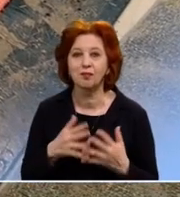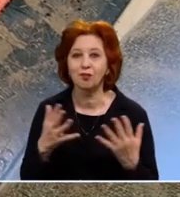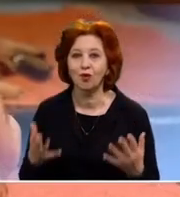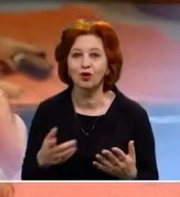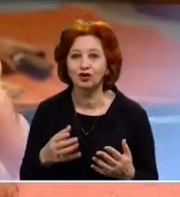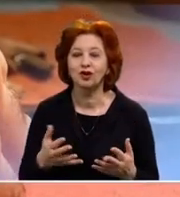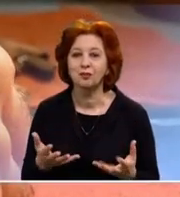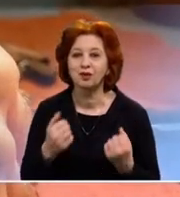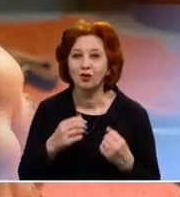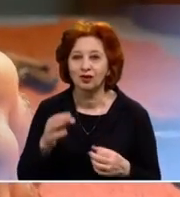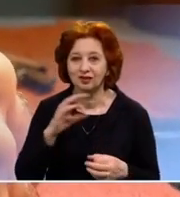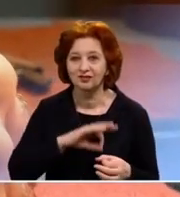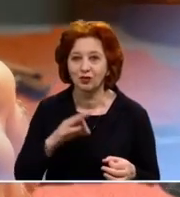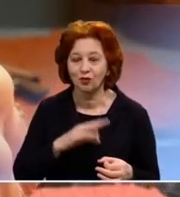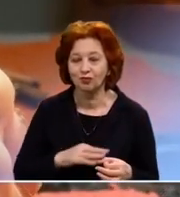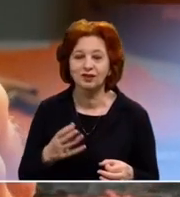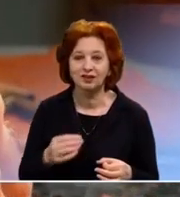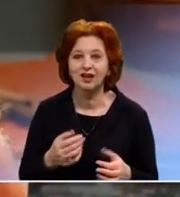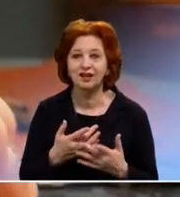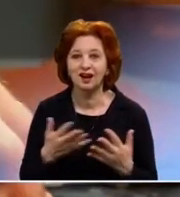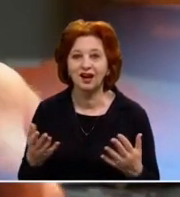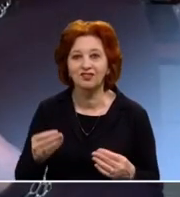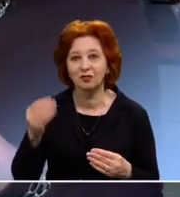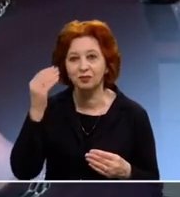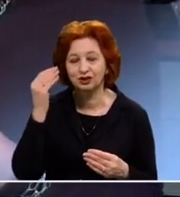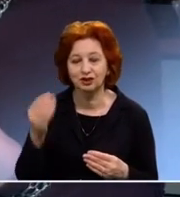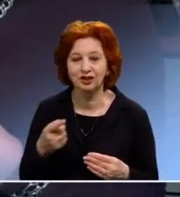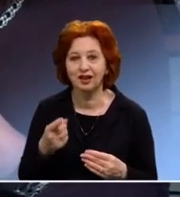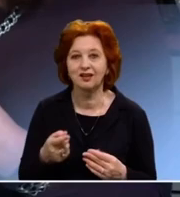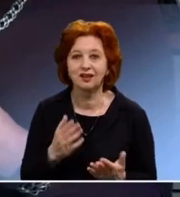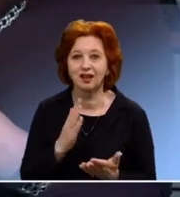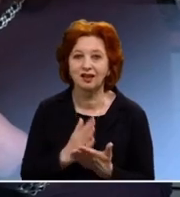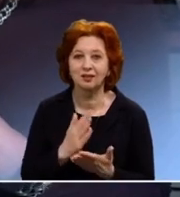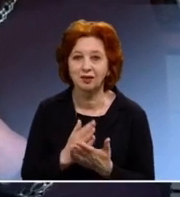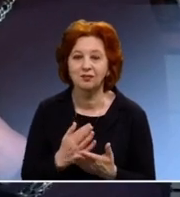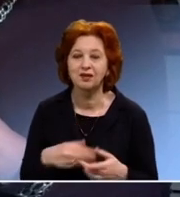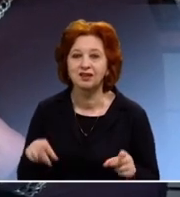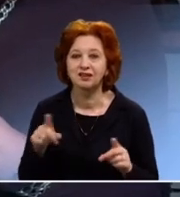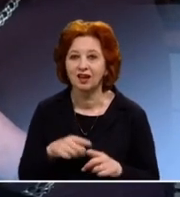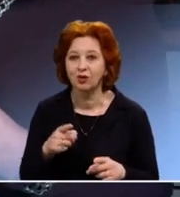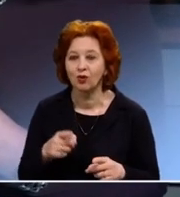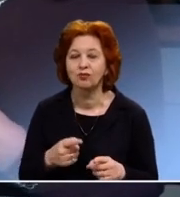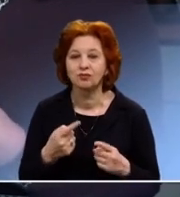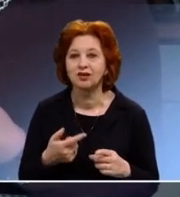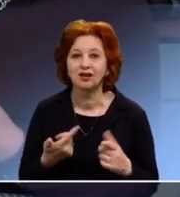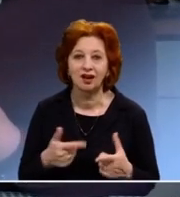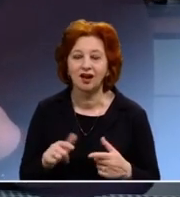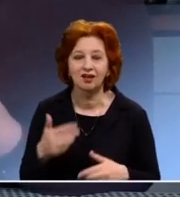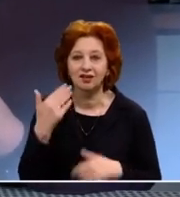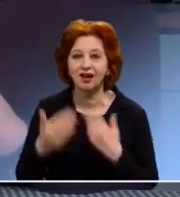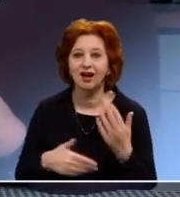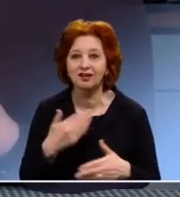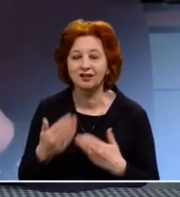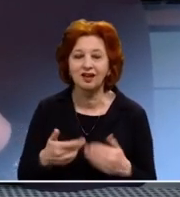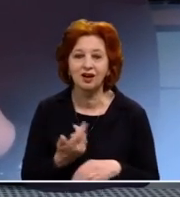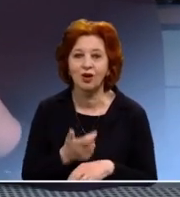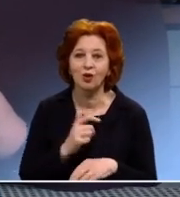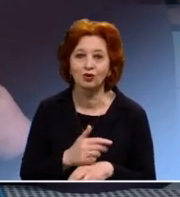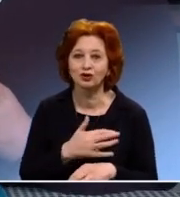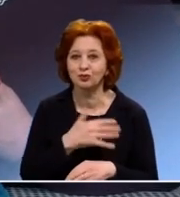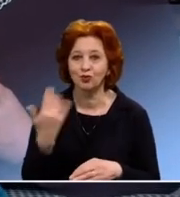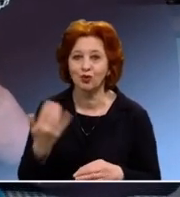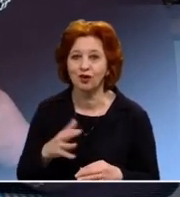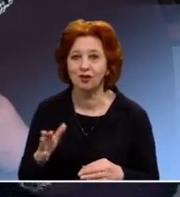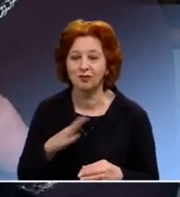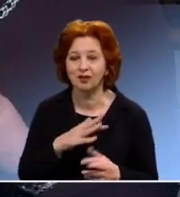ее просто где-то берете из реки? Да, знаете, вот экспериментов с тем, как брать из реки и в карьерах у меня было много, но